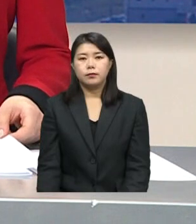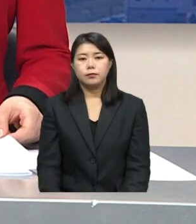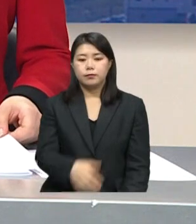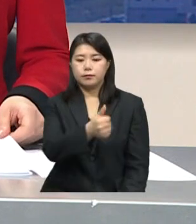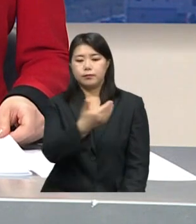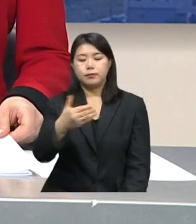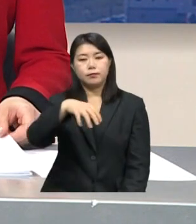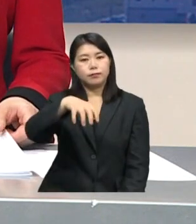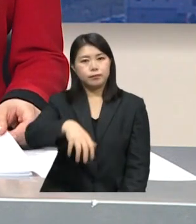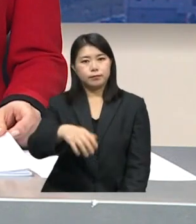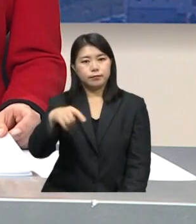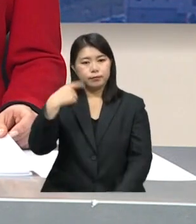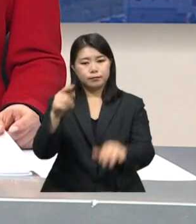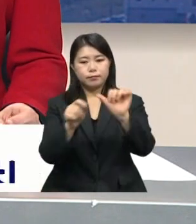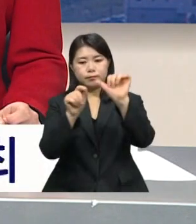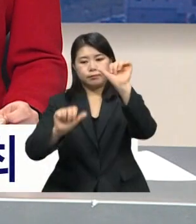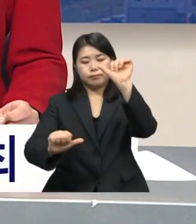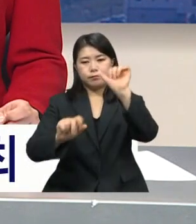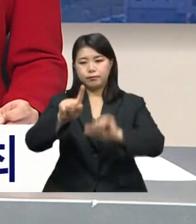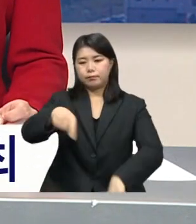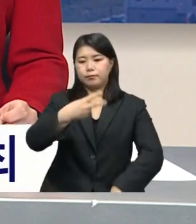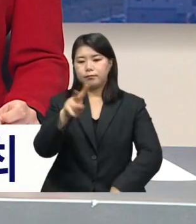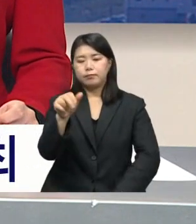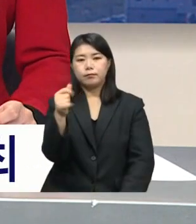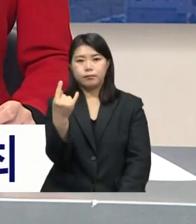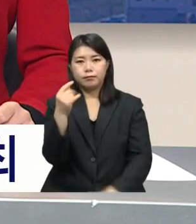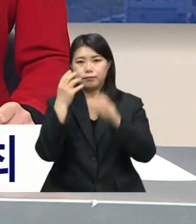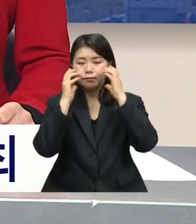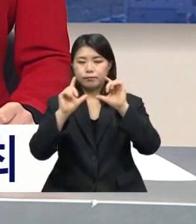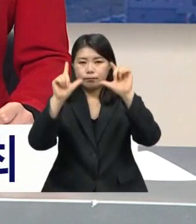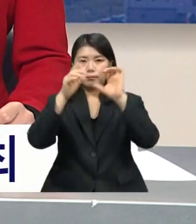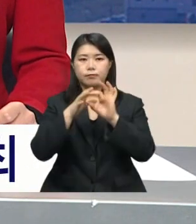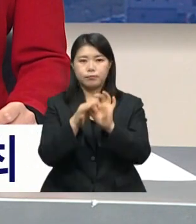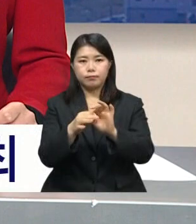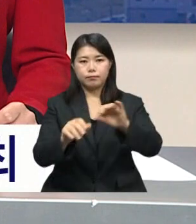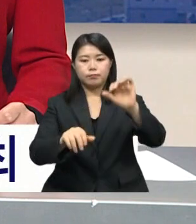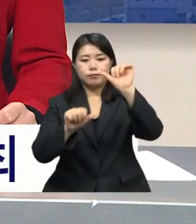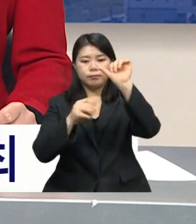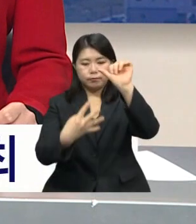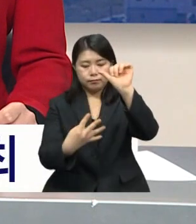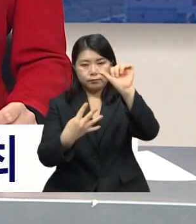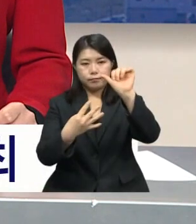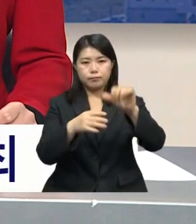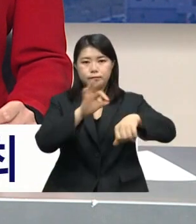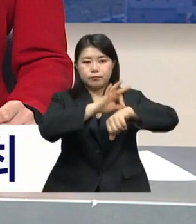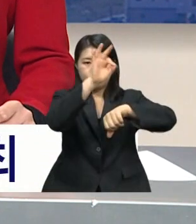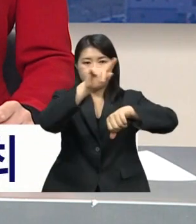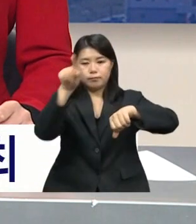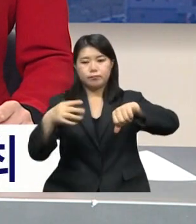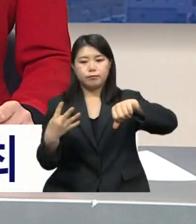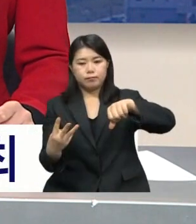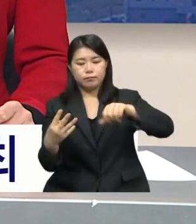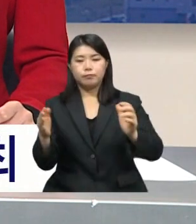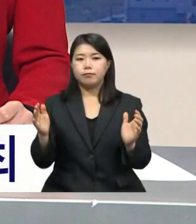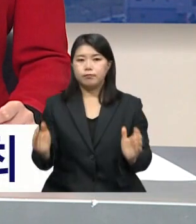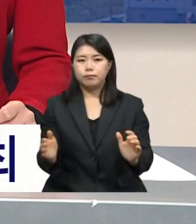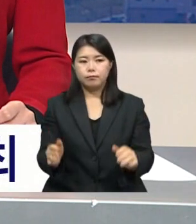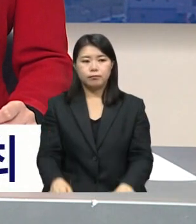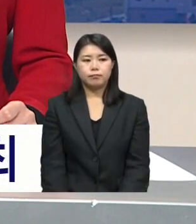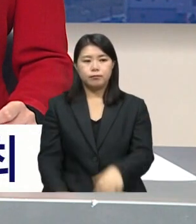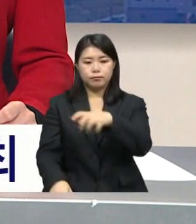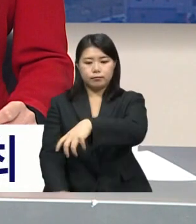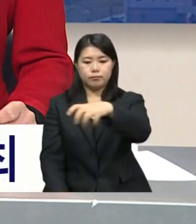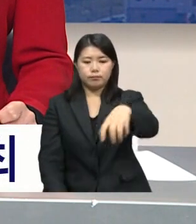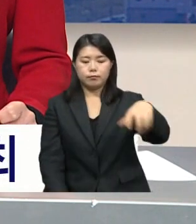하남시가 다음 달 5일 제 102회 어린이 날과 관련해 5월 4일 오전 10시부터 오후 3시까지는